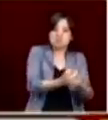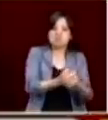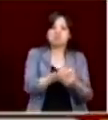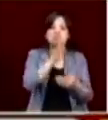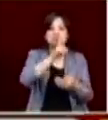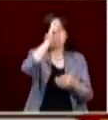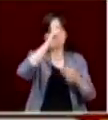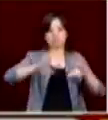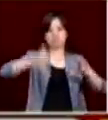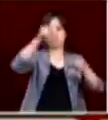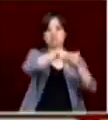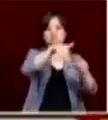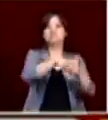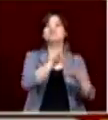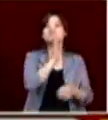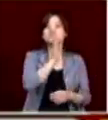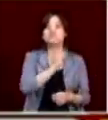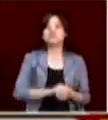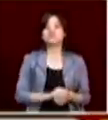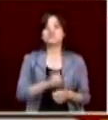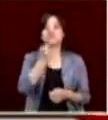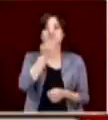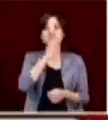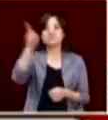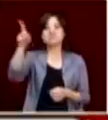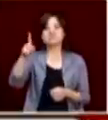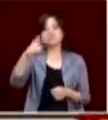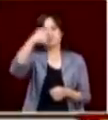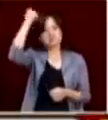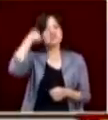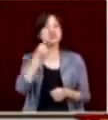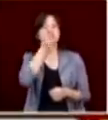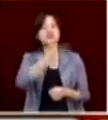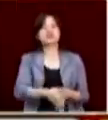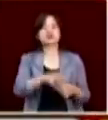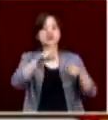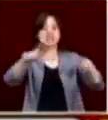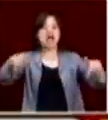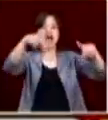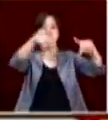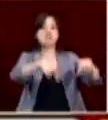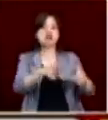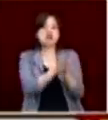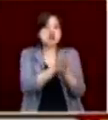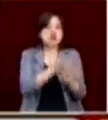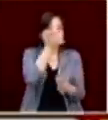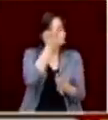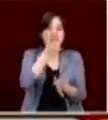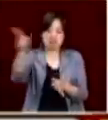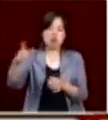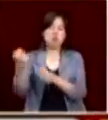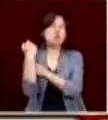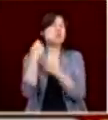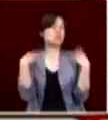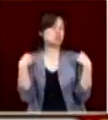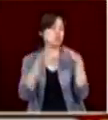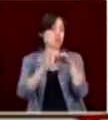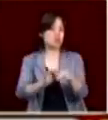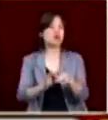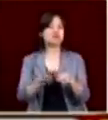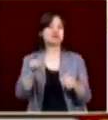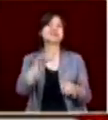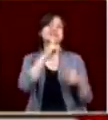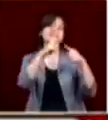总统哈，啊，但是呢，伊可是真早就讲大位不可求，可是他还是很认真求了哈。我想这就是